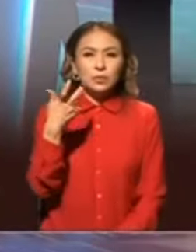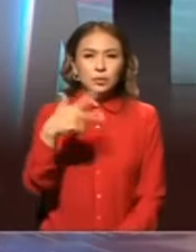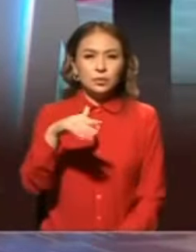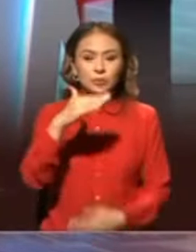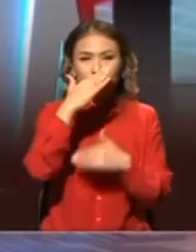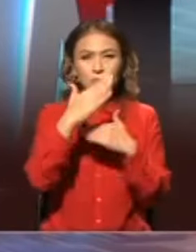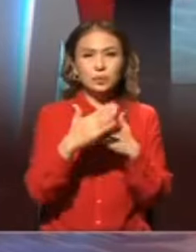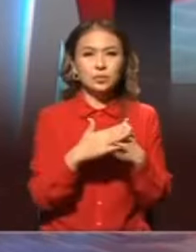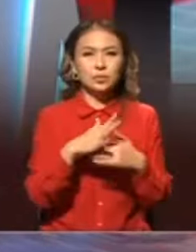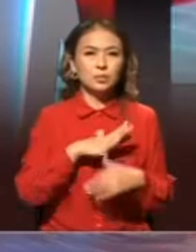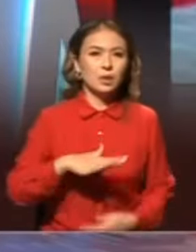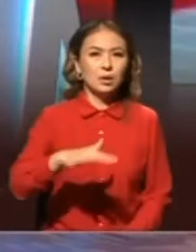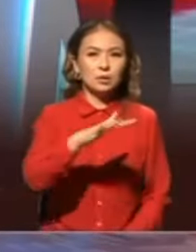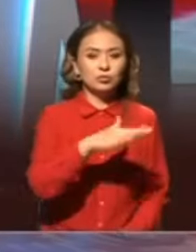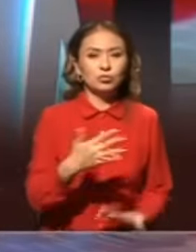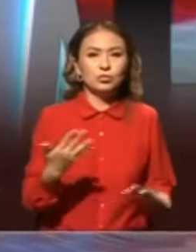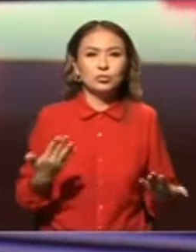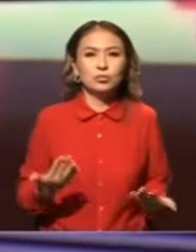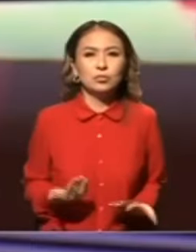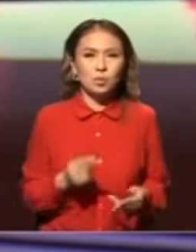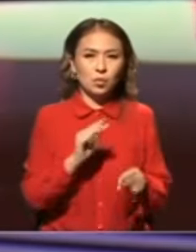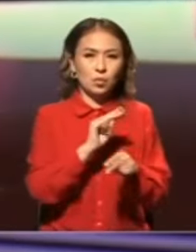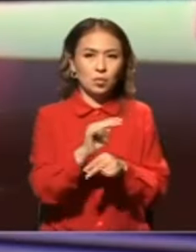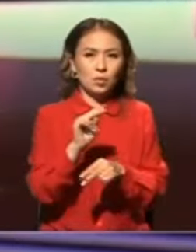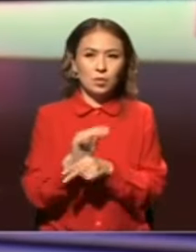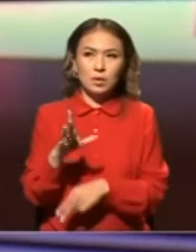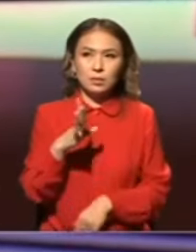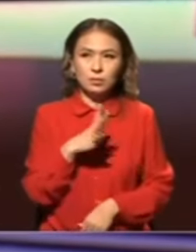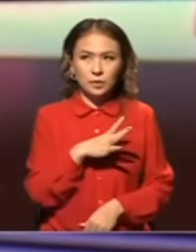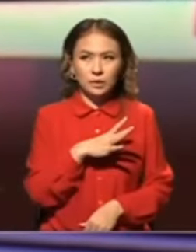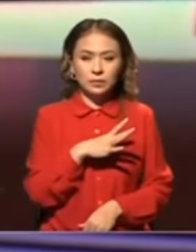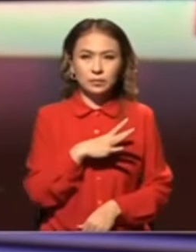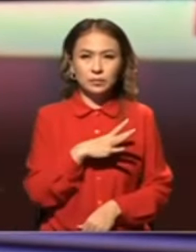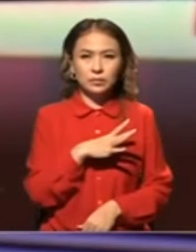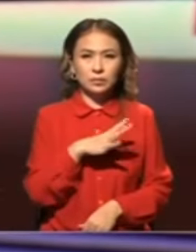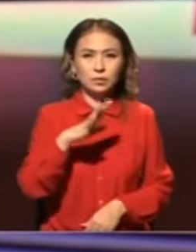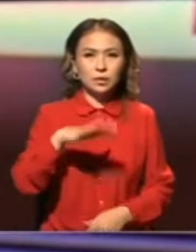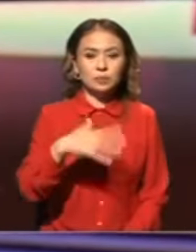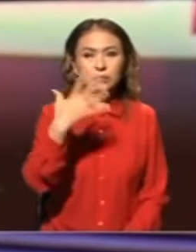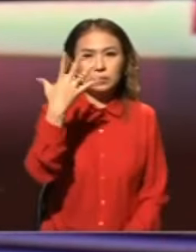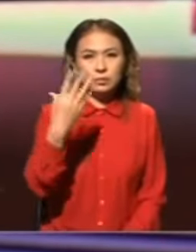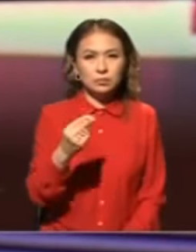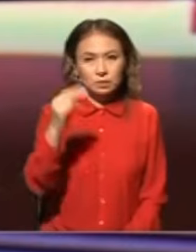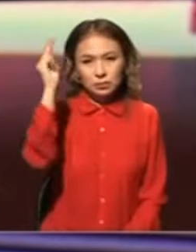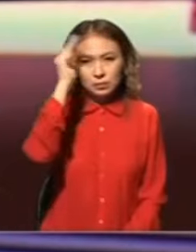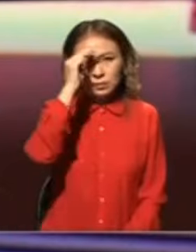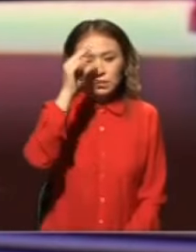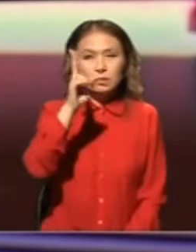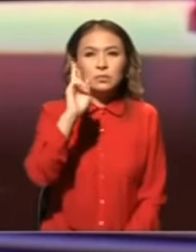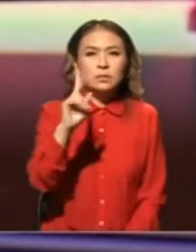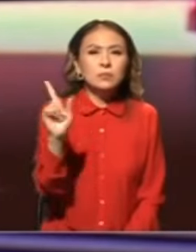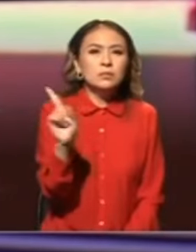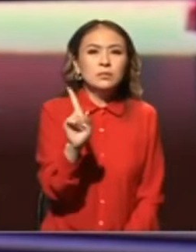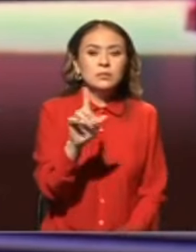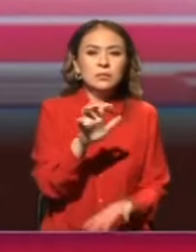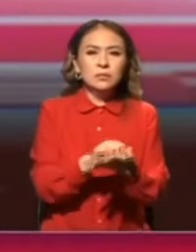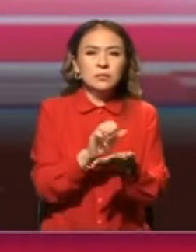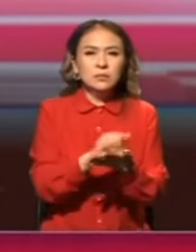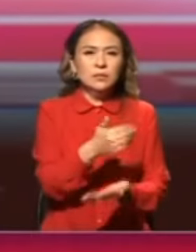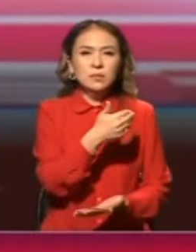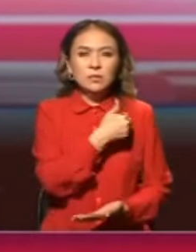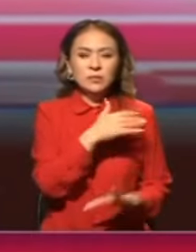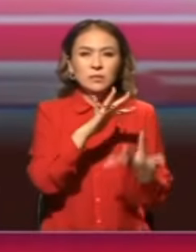ауылдың айналасындағы сол ауылдың тұрғындарын оқытқан. Сөйткенде оларға 5 күндік оқу кім немен айналысқысы келеді және